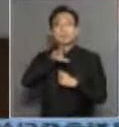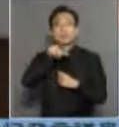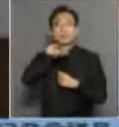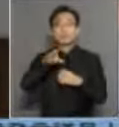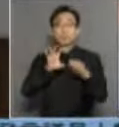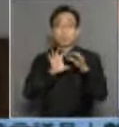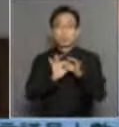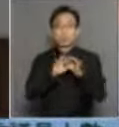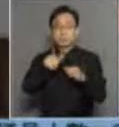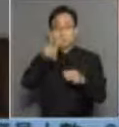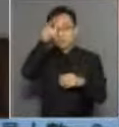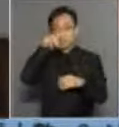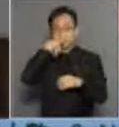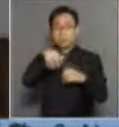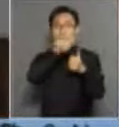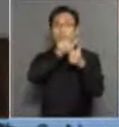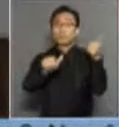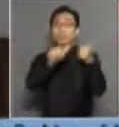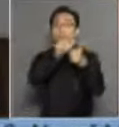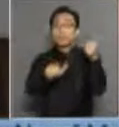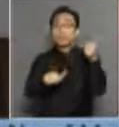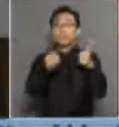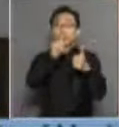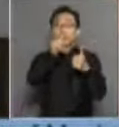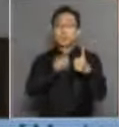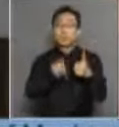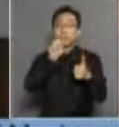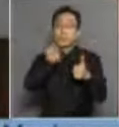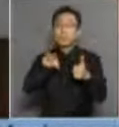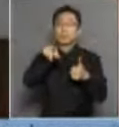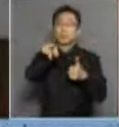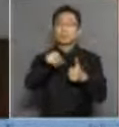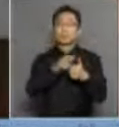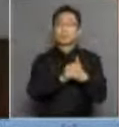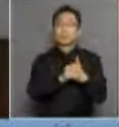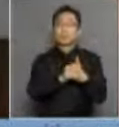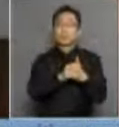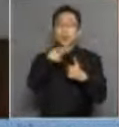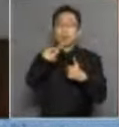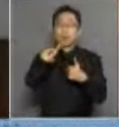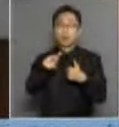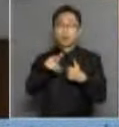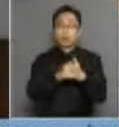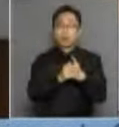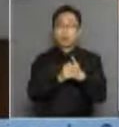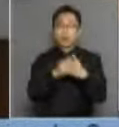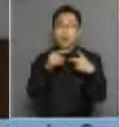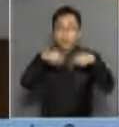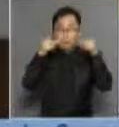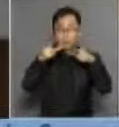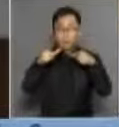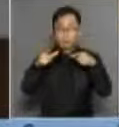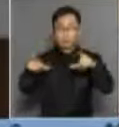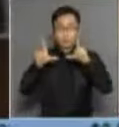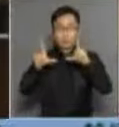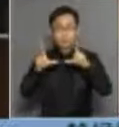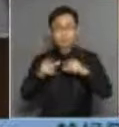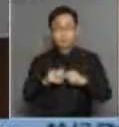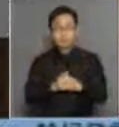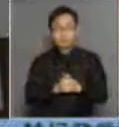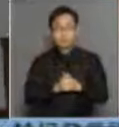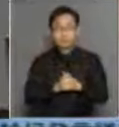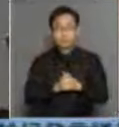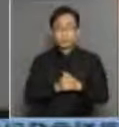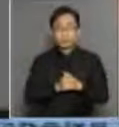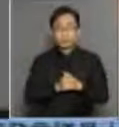議成員的問題，口頭質詢，就政務司長答，即我都搞到一頭霧水。咁由於一個